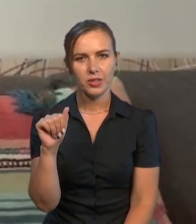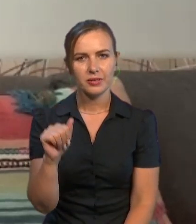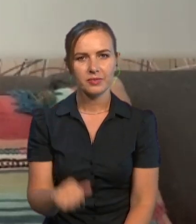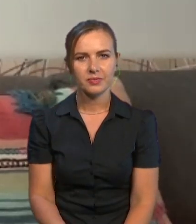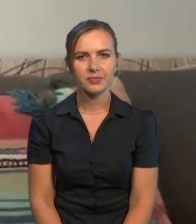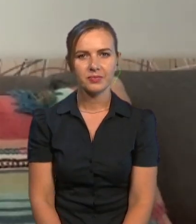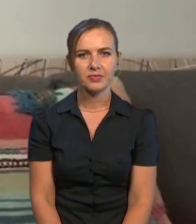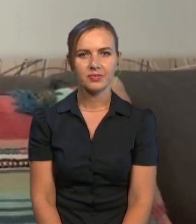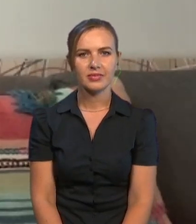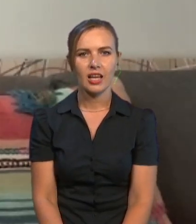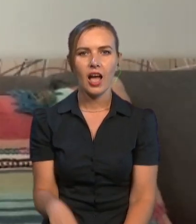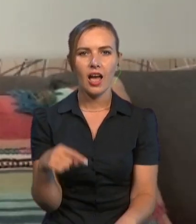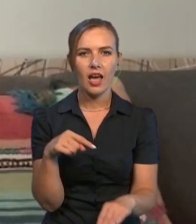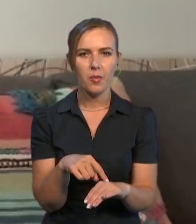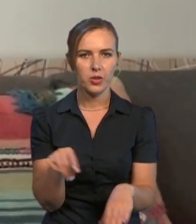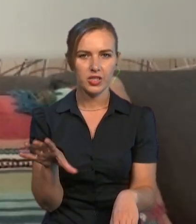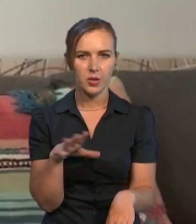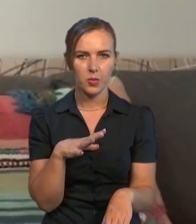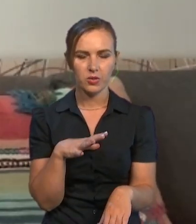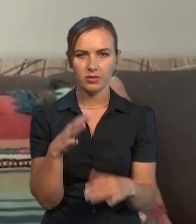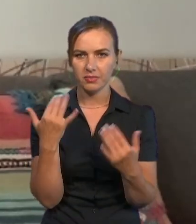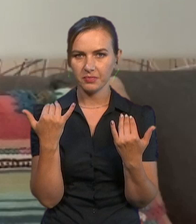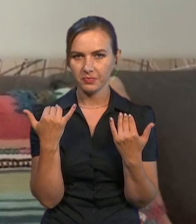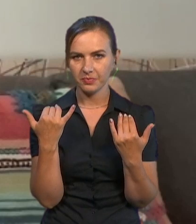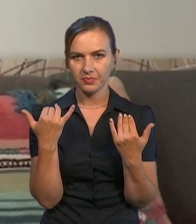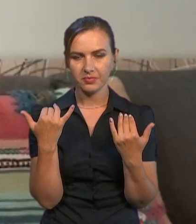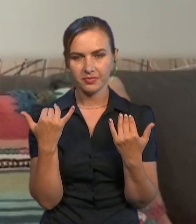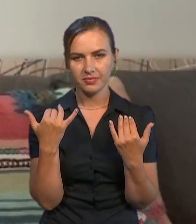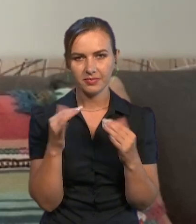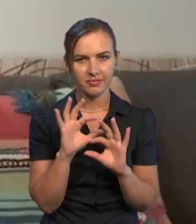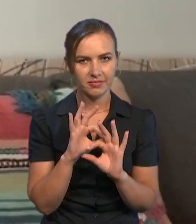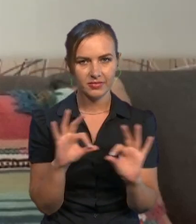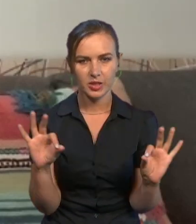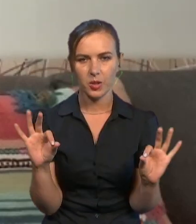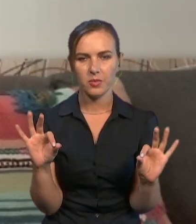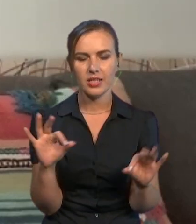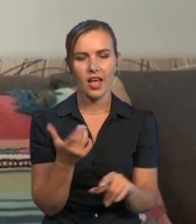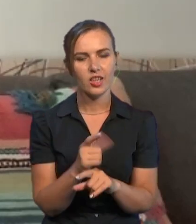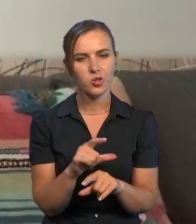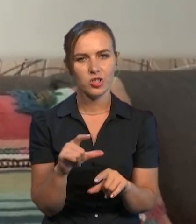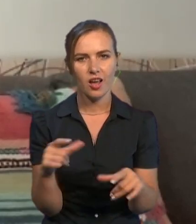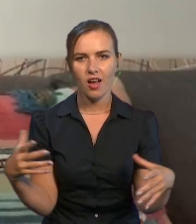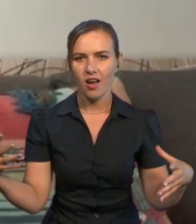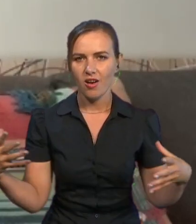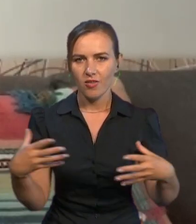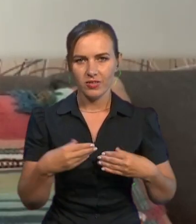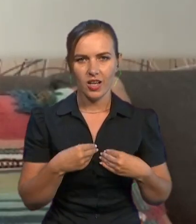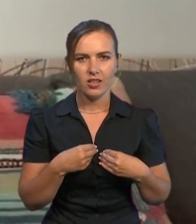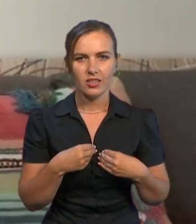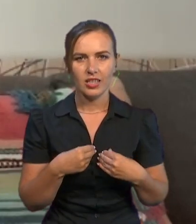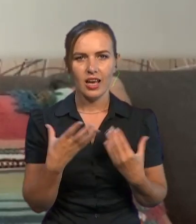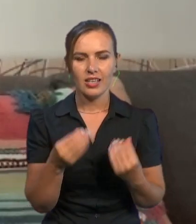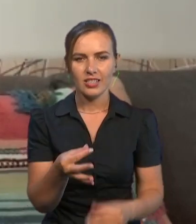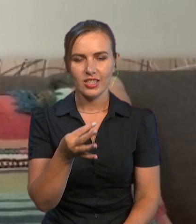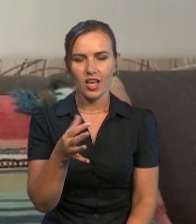Ну, емоції були приголомшливі. Я була дуже вражена. Ще досі